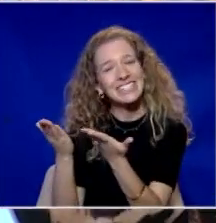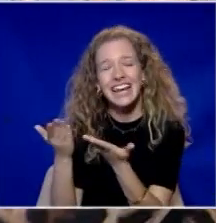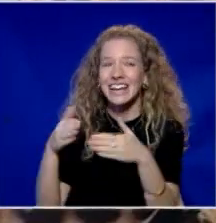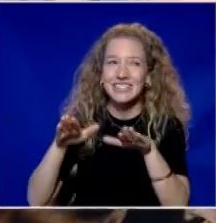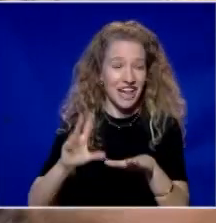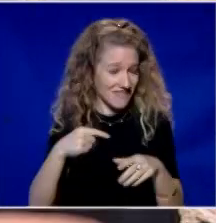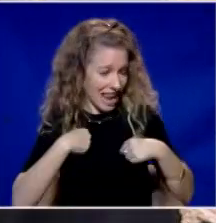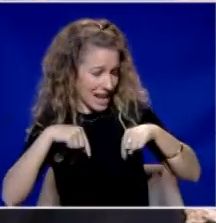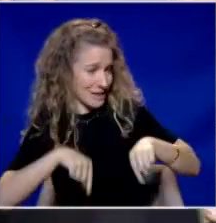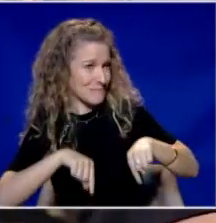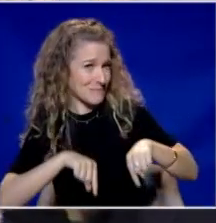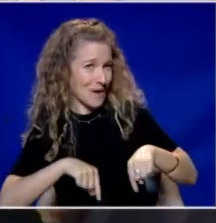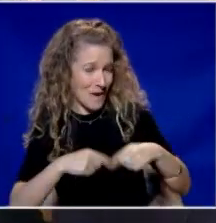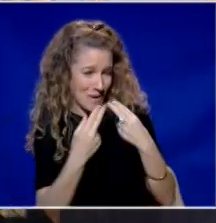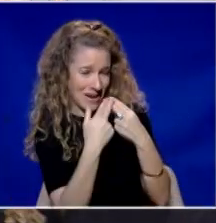יושבת בשורה